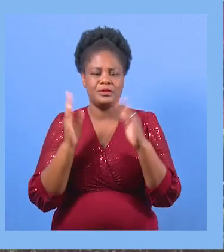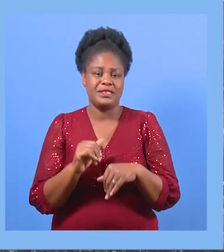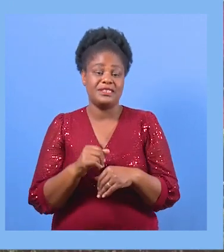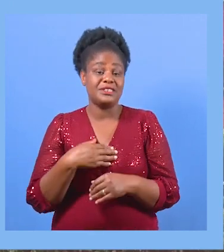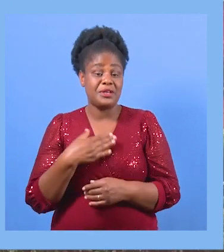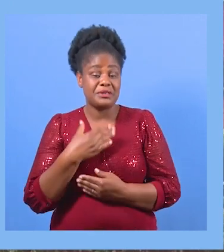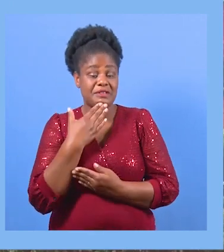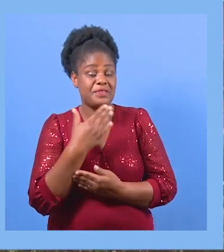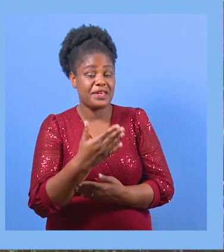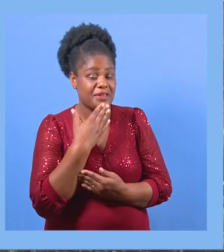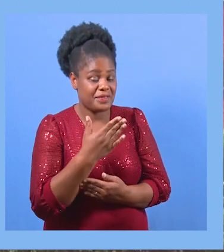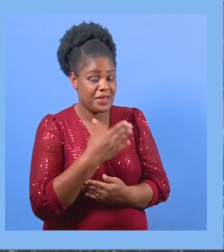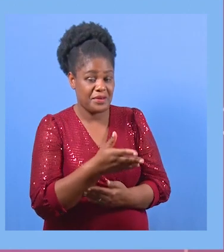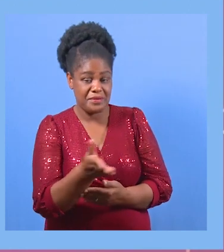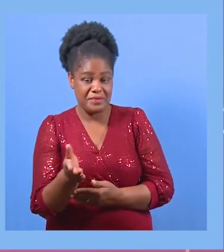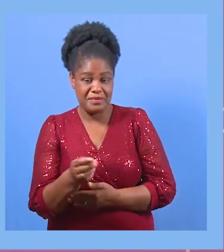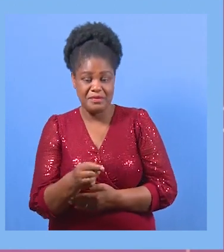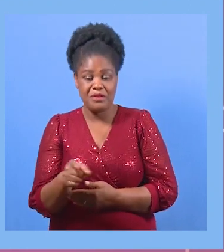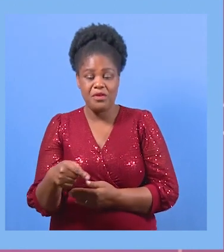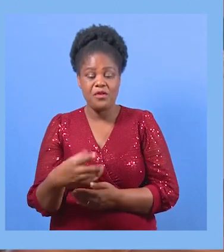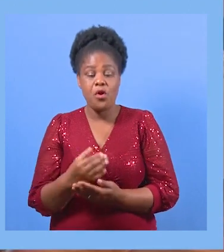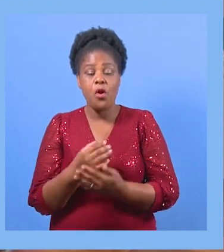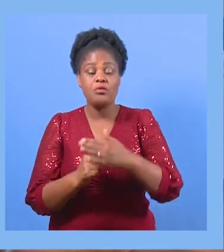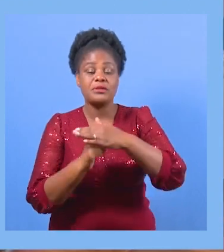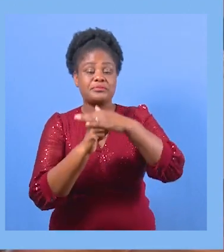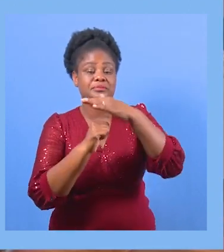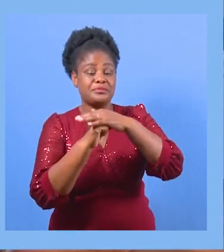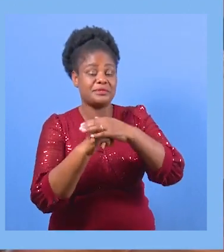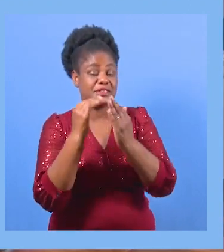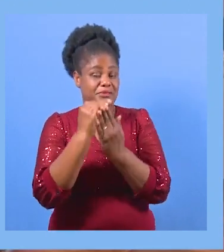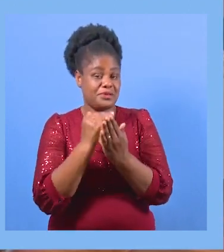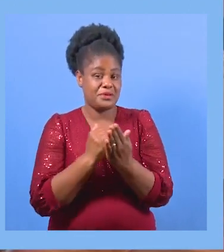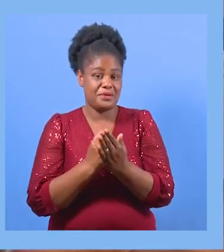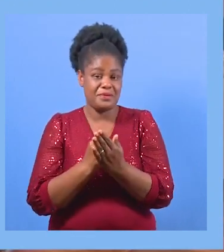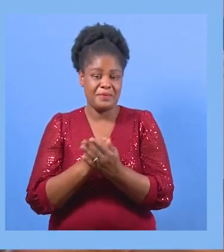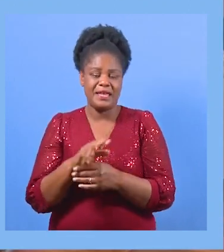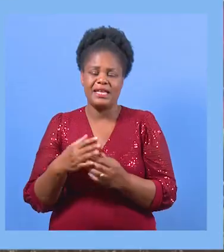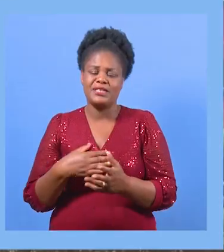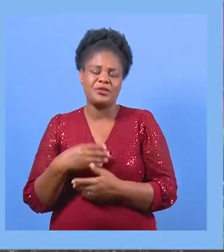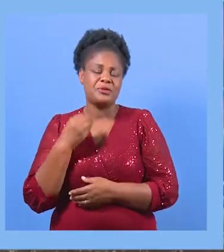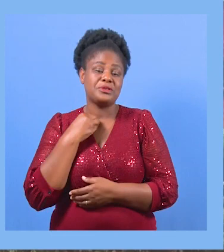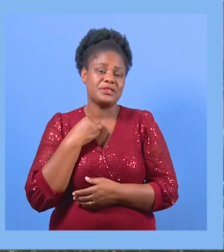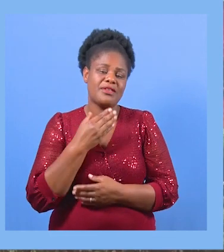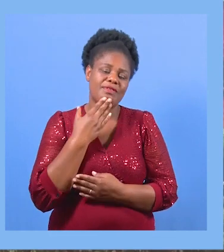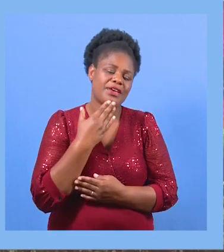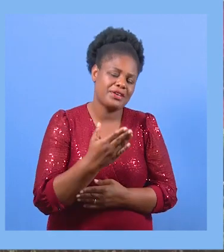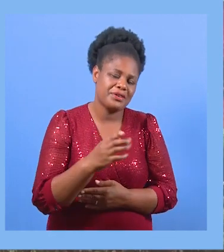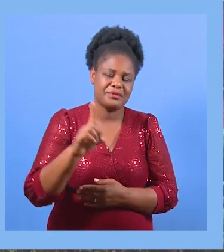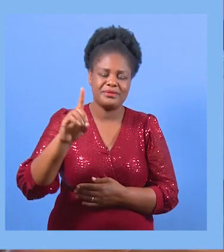Regai nditende nyanzvi dzedu dzatipakurira zvakanaka zvinogutsa. Ndotenda